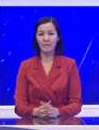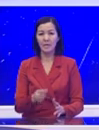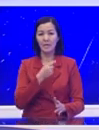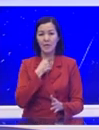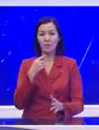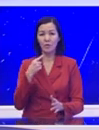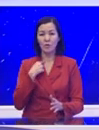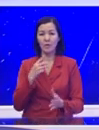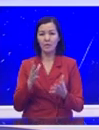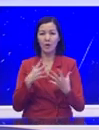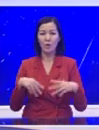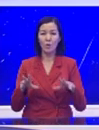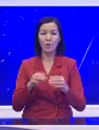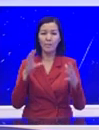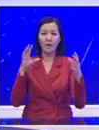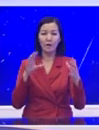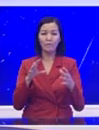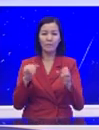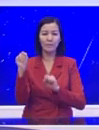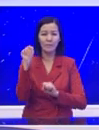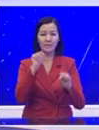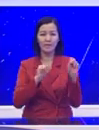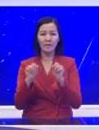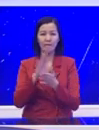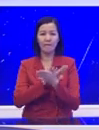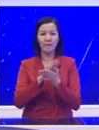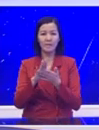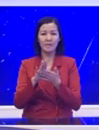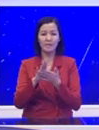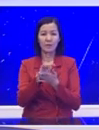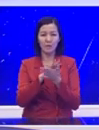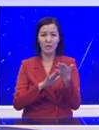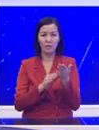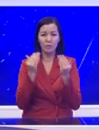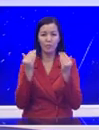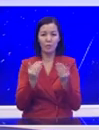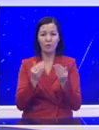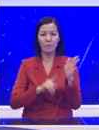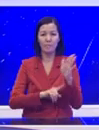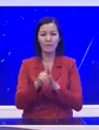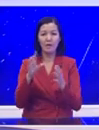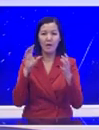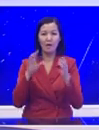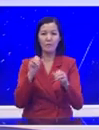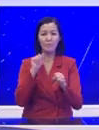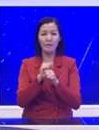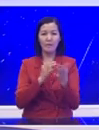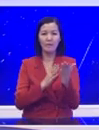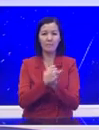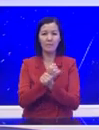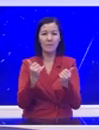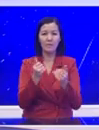Облыс орталығында жүретін қоғамдық көліктерді дезинфекциялау жұмыстары жалғасуда. Бүгіннен бастап автобус парктерінде қызмет